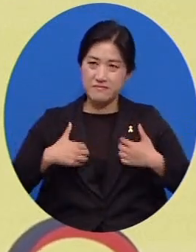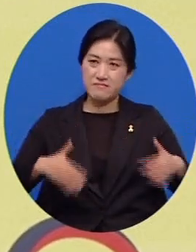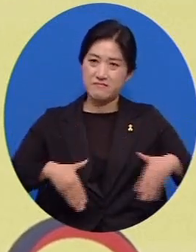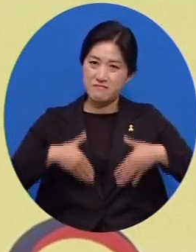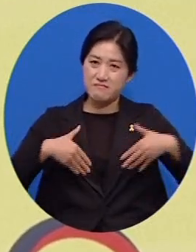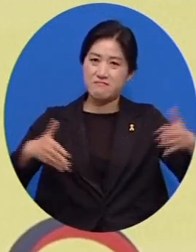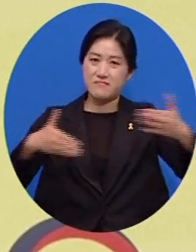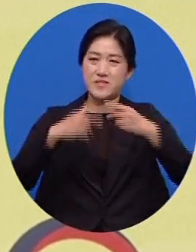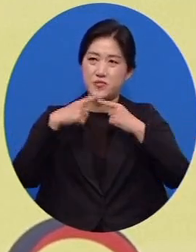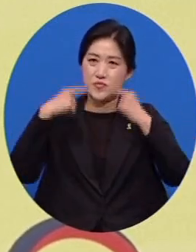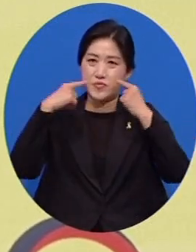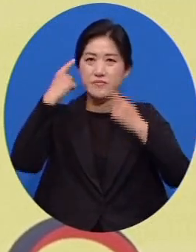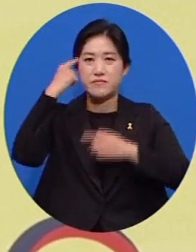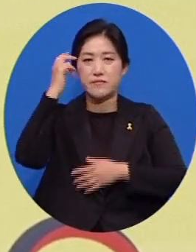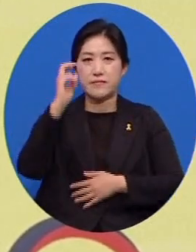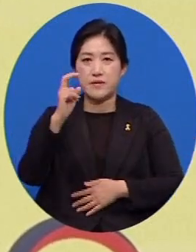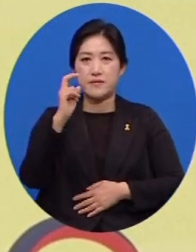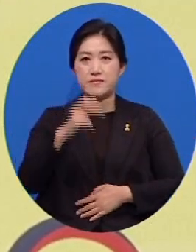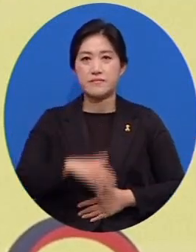웃고 있을 겁니다.